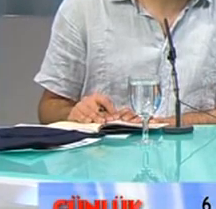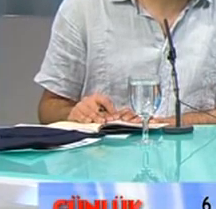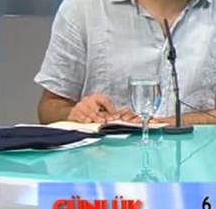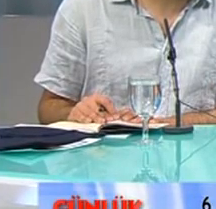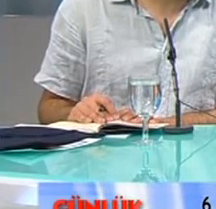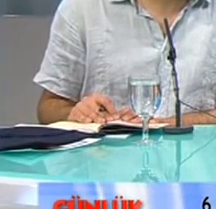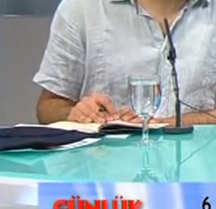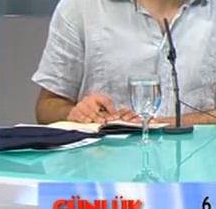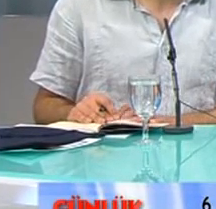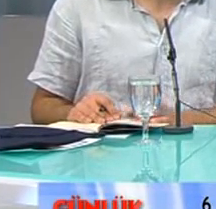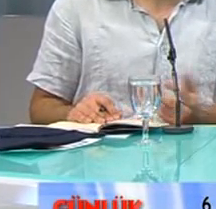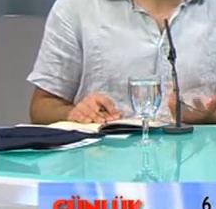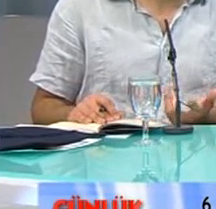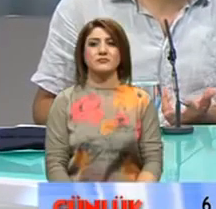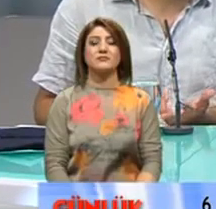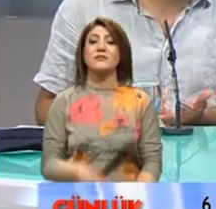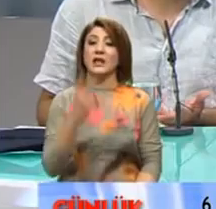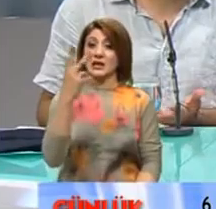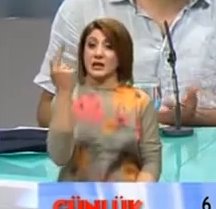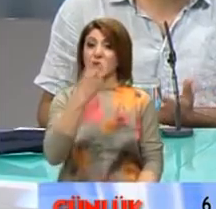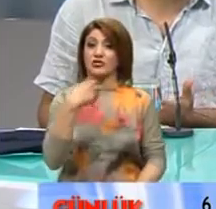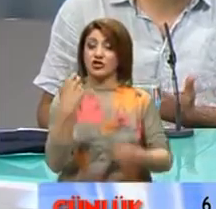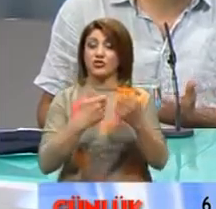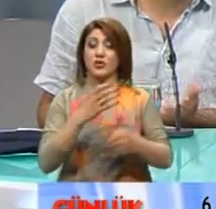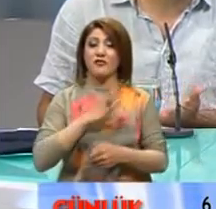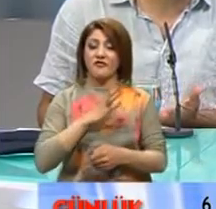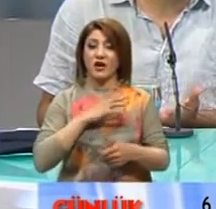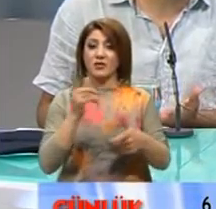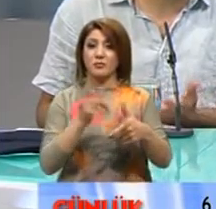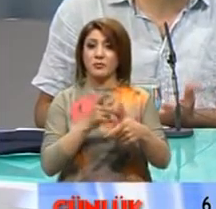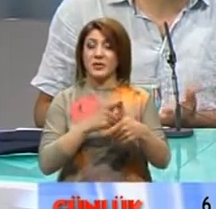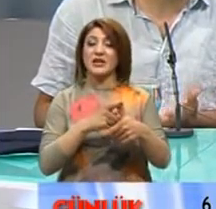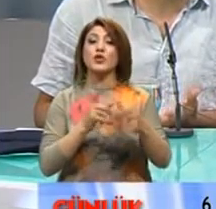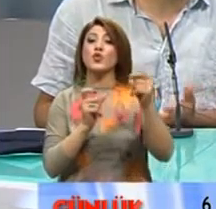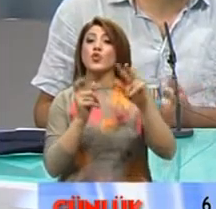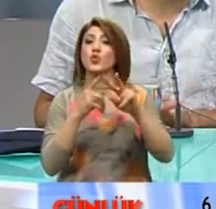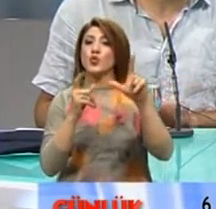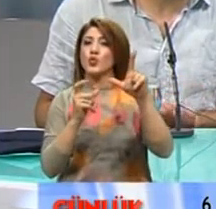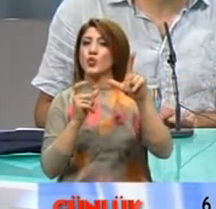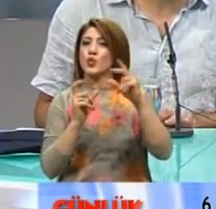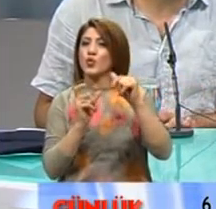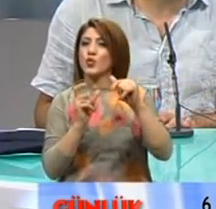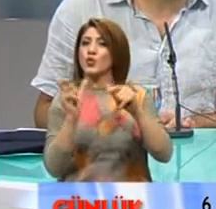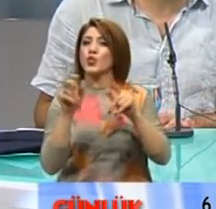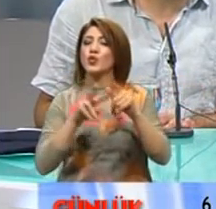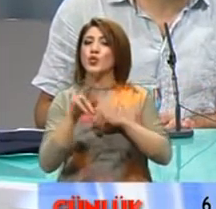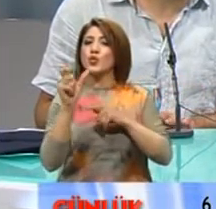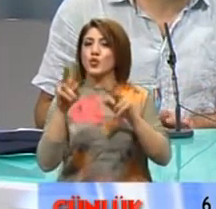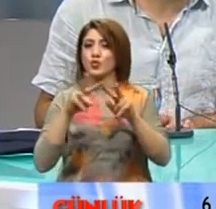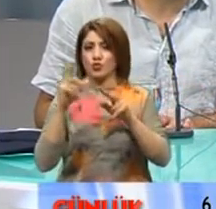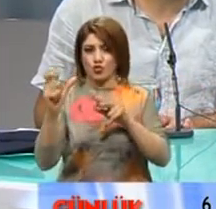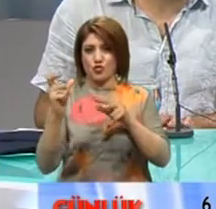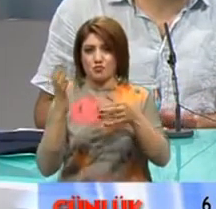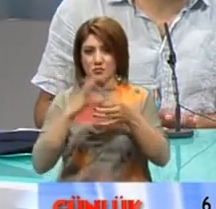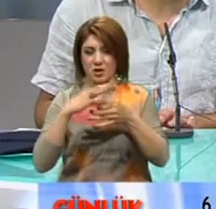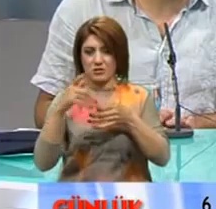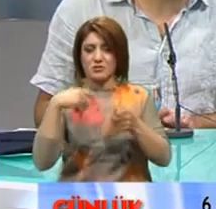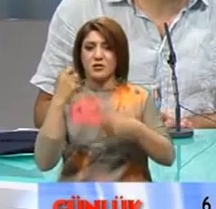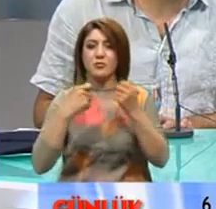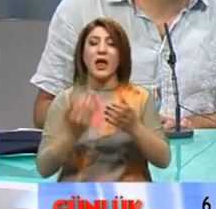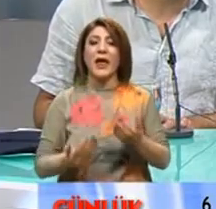words. Maybe I can translate here. İki tane çalışmamız var. Bir tanesi ünlü uyumu ile ilgili, diğeri kelime vurgusu ile ilgili. Ünlü uyumu ile ilgili